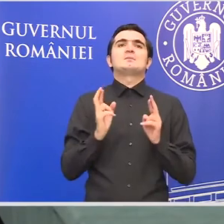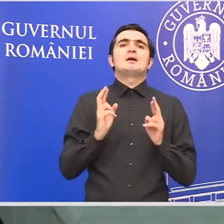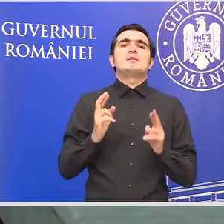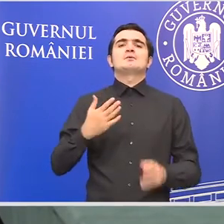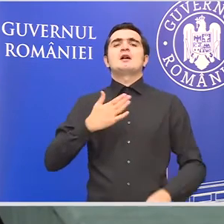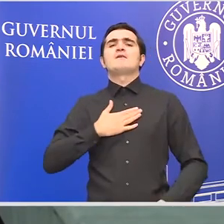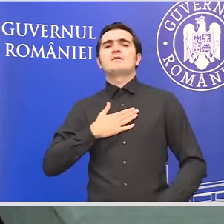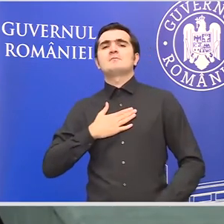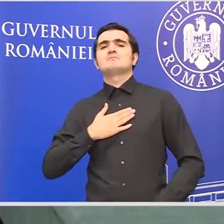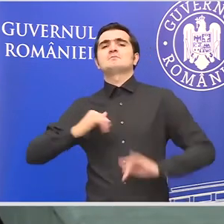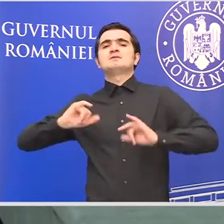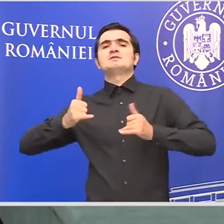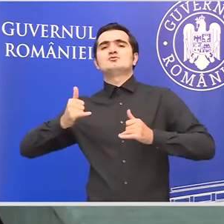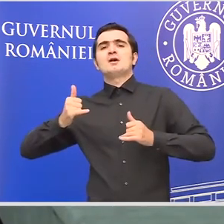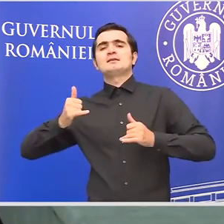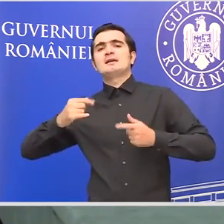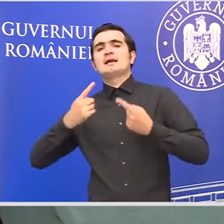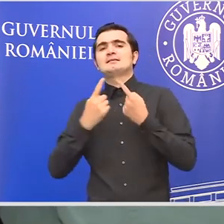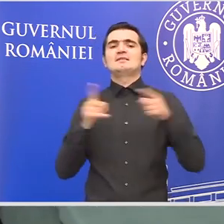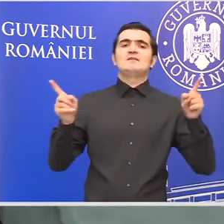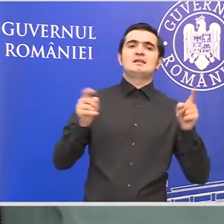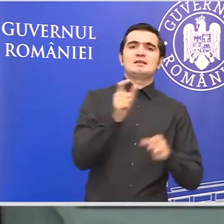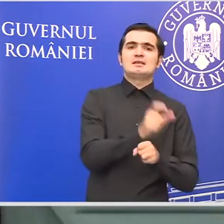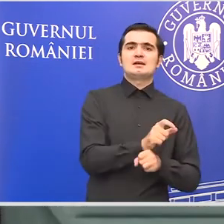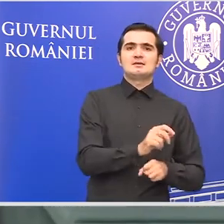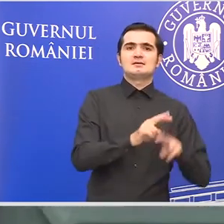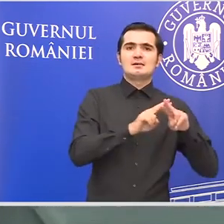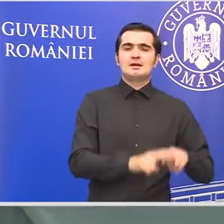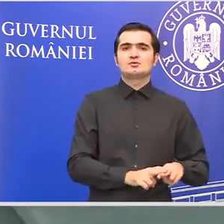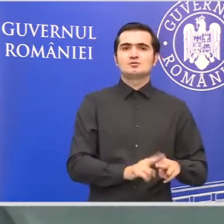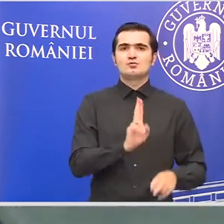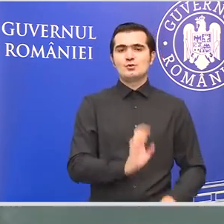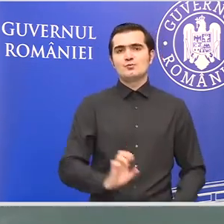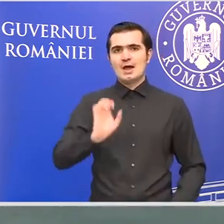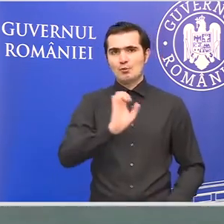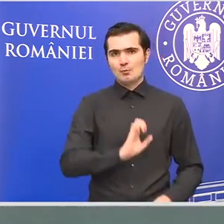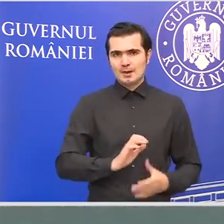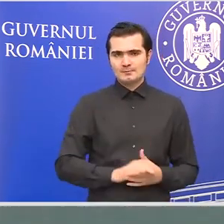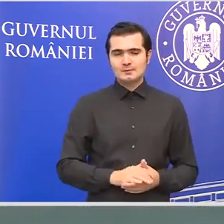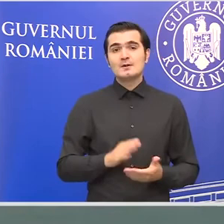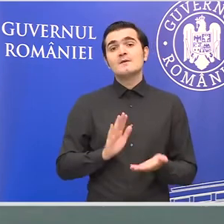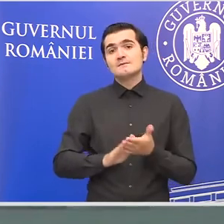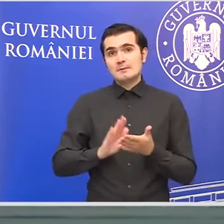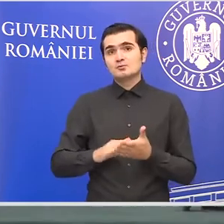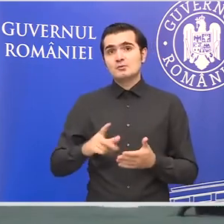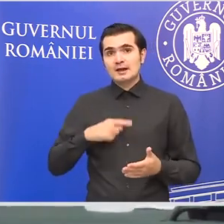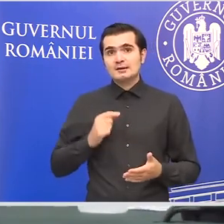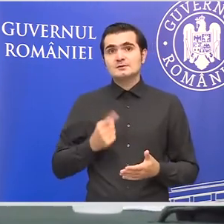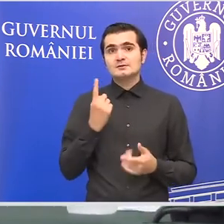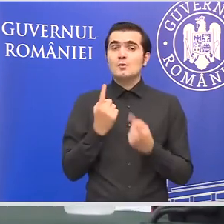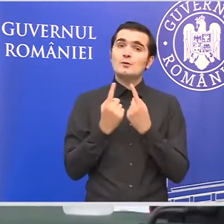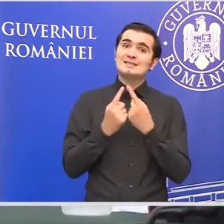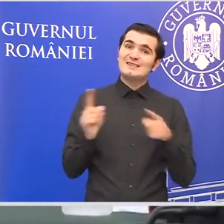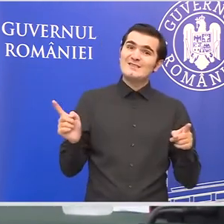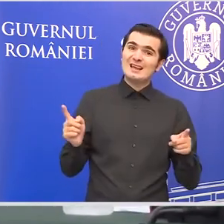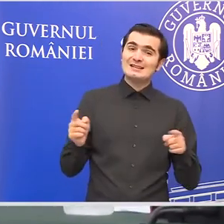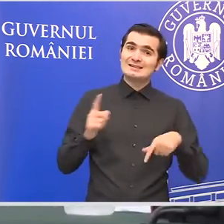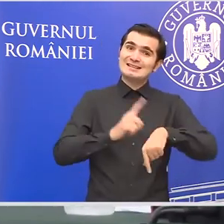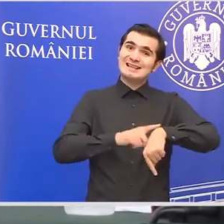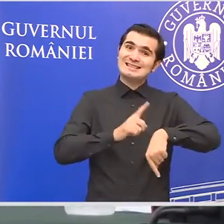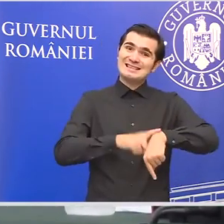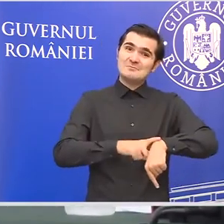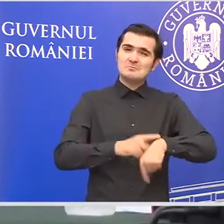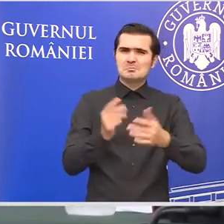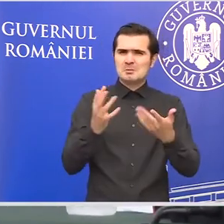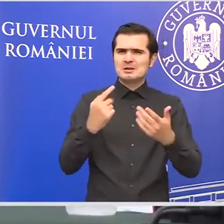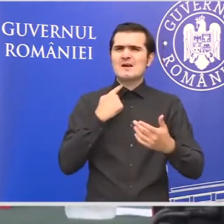o situație epidemiologică distinctă de ceea ce se întâmplă în restul țărilor europene. Faptul că există un decalaj de timp, de